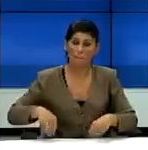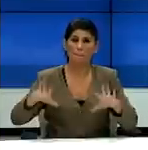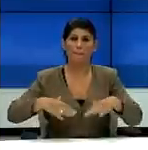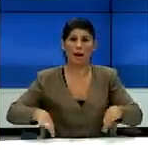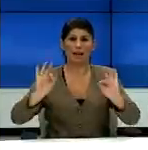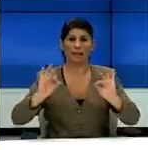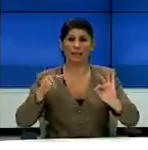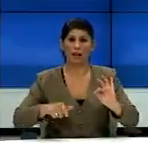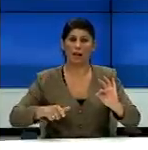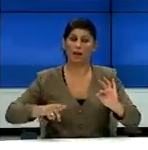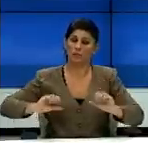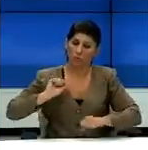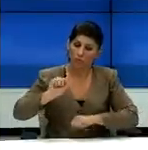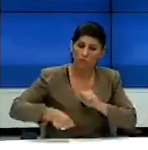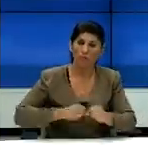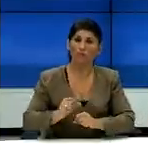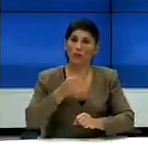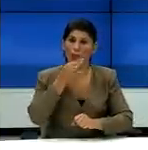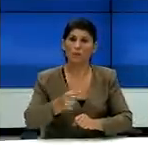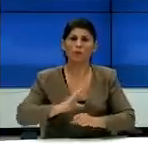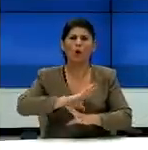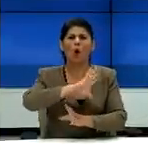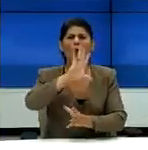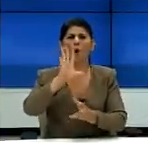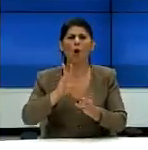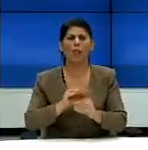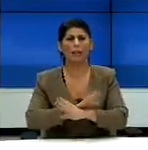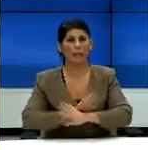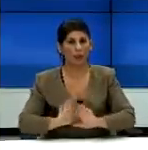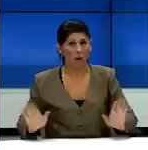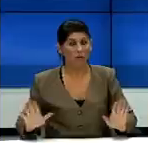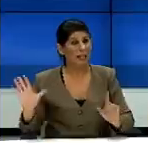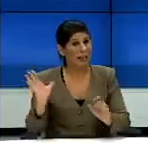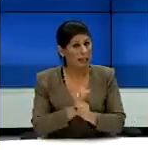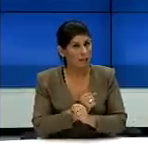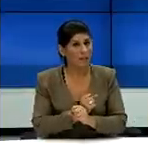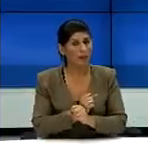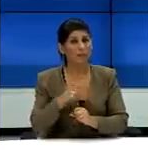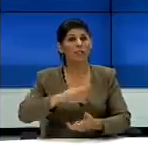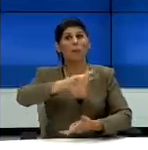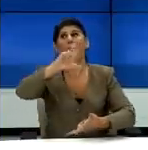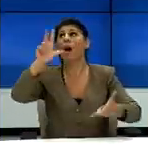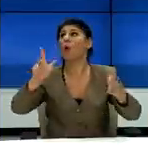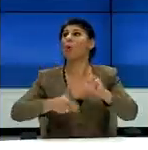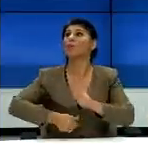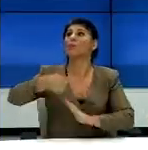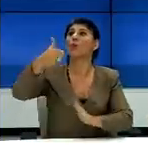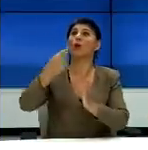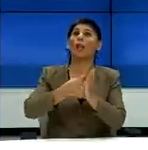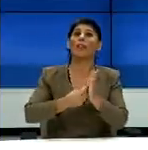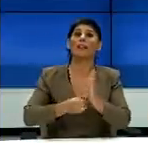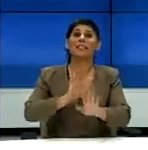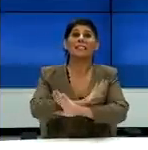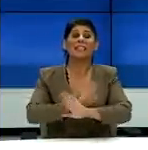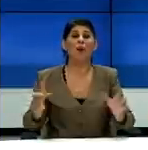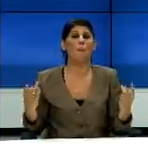η ντε και καλά προσπάθεια να μας πείτε ότι όλα τελειώσανε, τα καταφέραμε, είμαστε παγκόσμιοι πρωταθλητές,